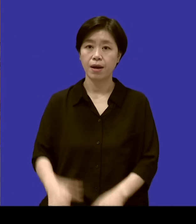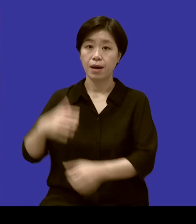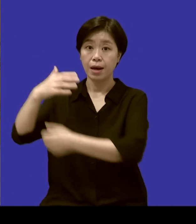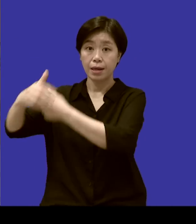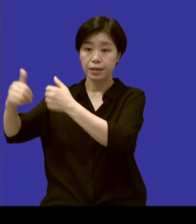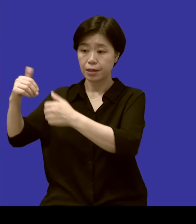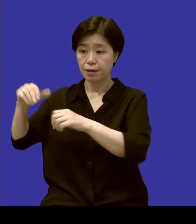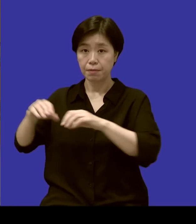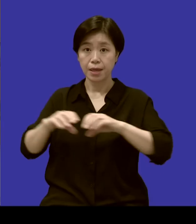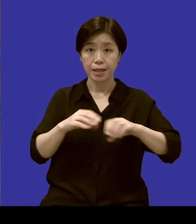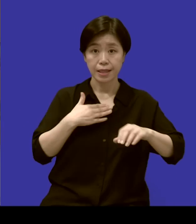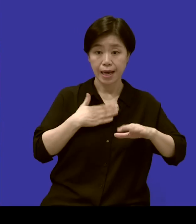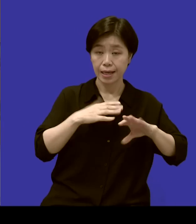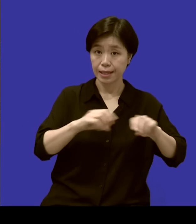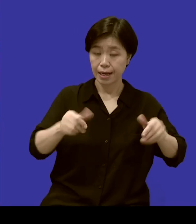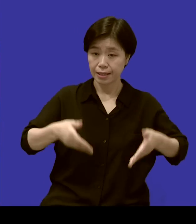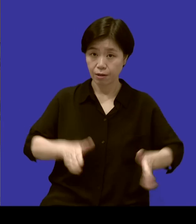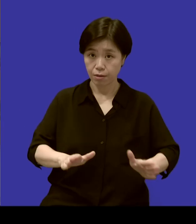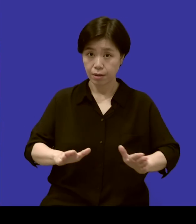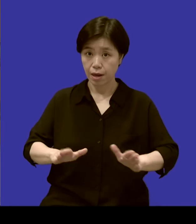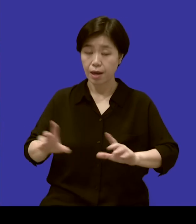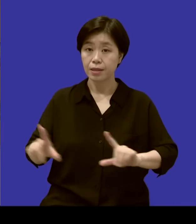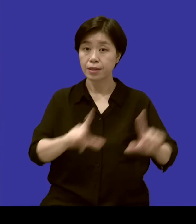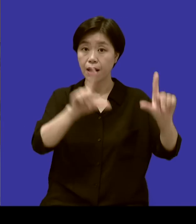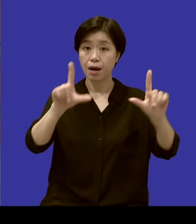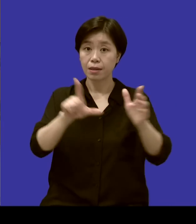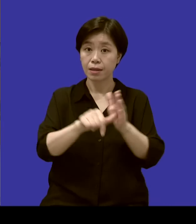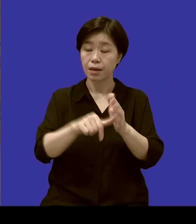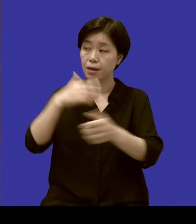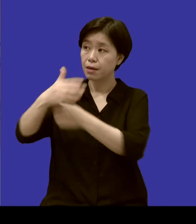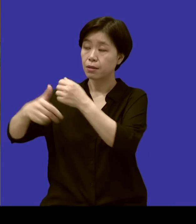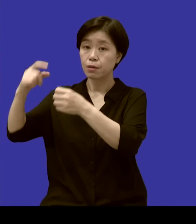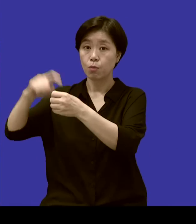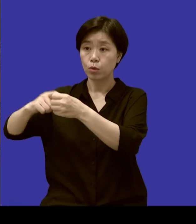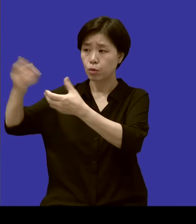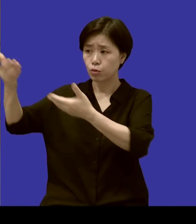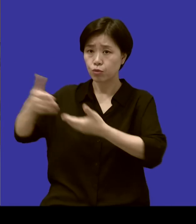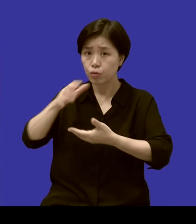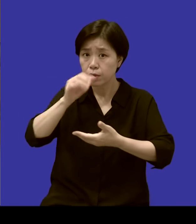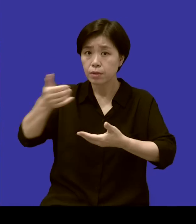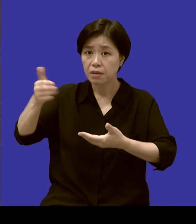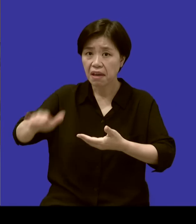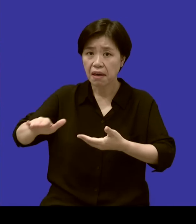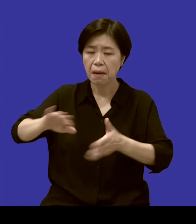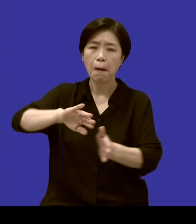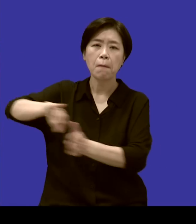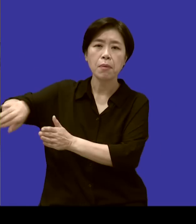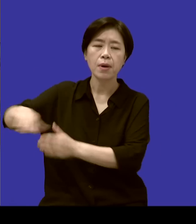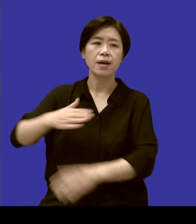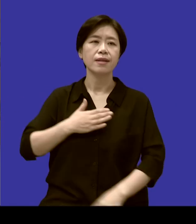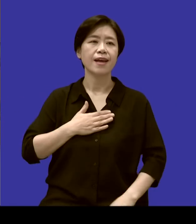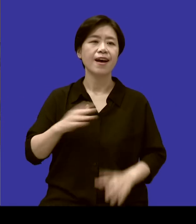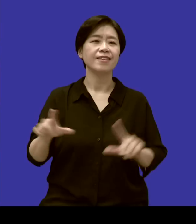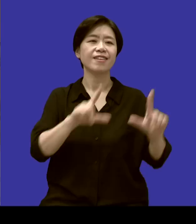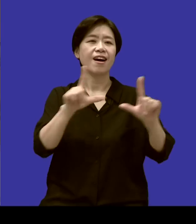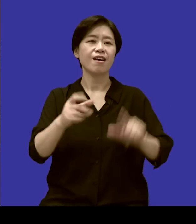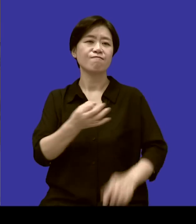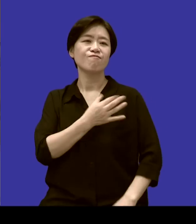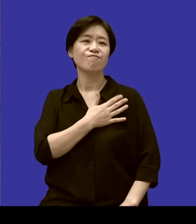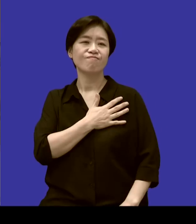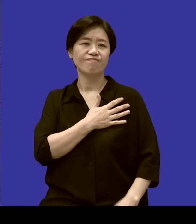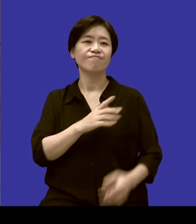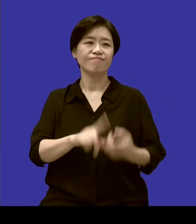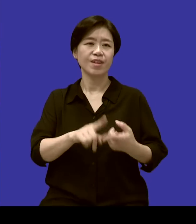하나님의 계획과 용도에 부합한 삶을 살기 원하시는데 우리는 먹고 사는 거에 만족하고 있는 걸 하나님이 어떻게 생각하실까 생각해 볼